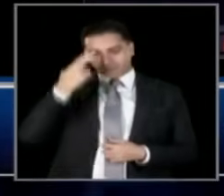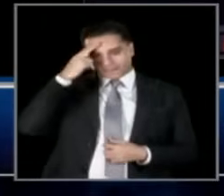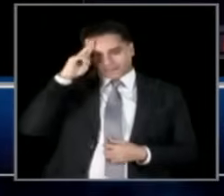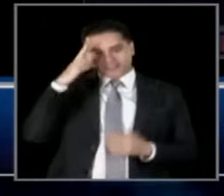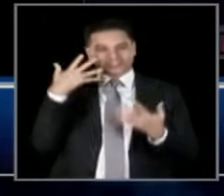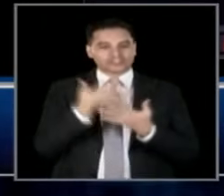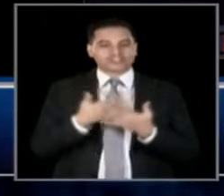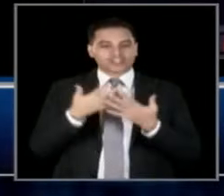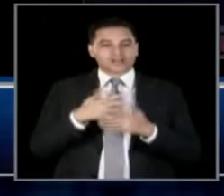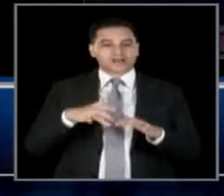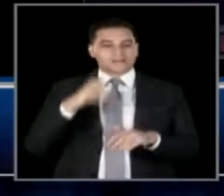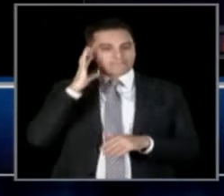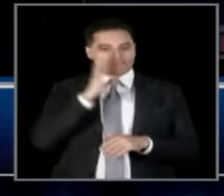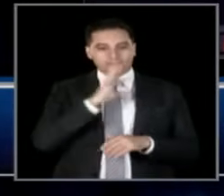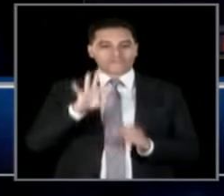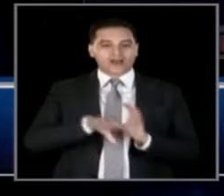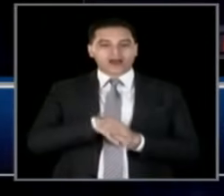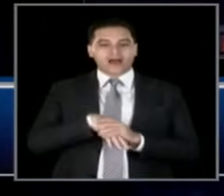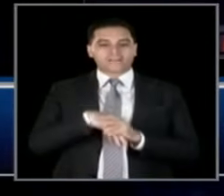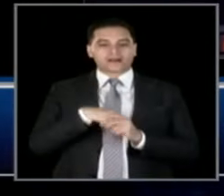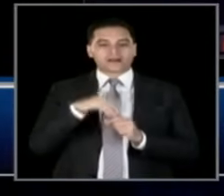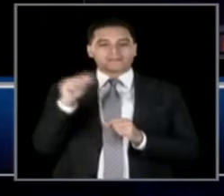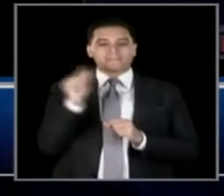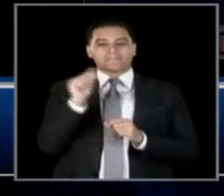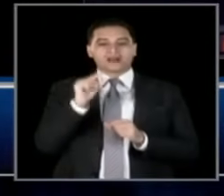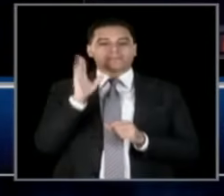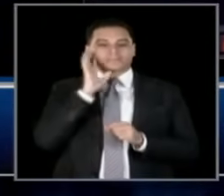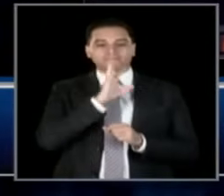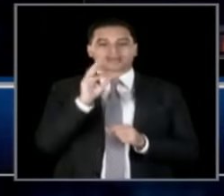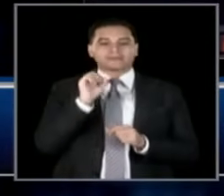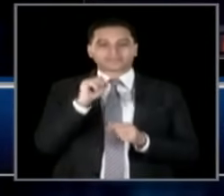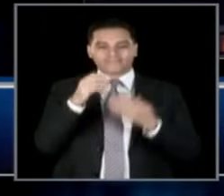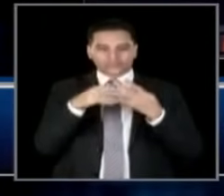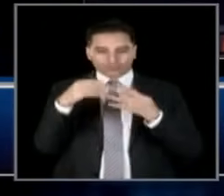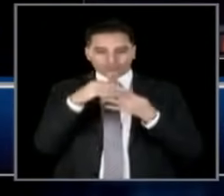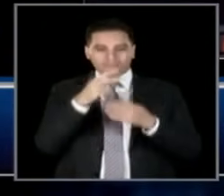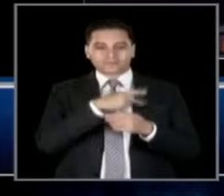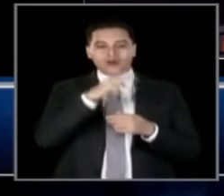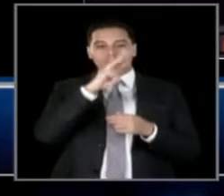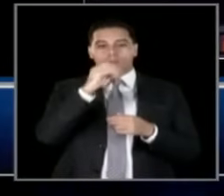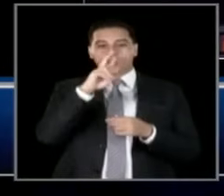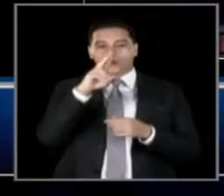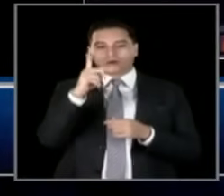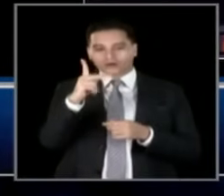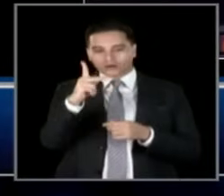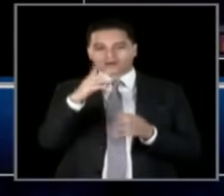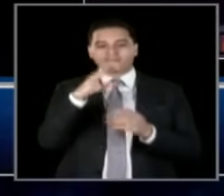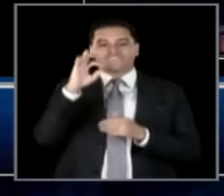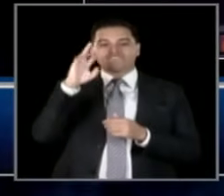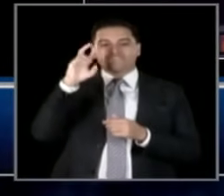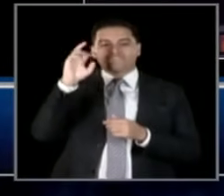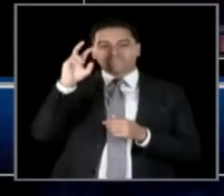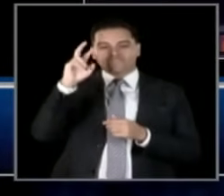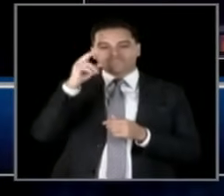ما هي شركة التكنولوجيا التي استحوذت على منصة التصميم وورك فرونت عام